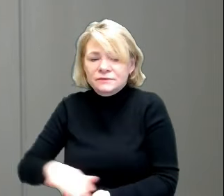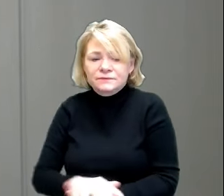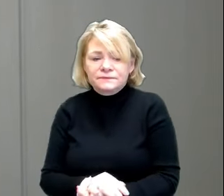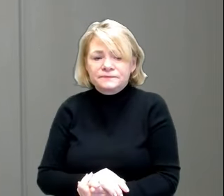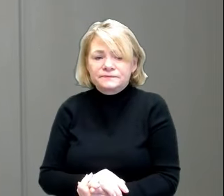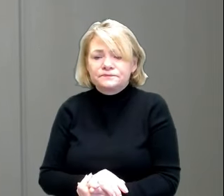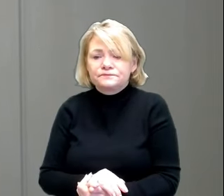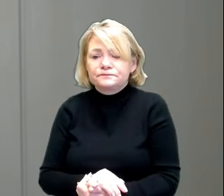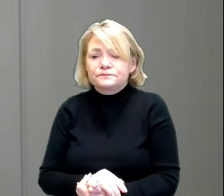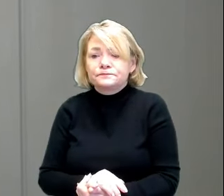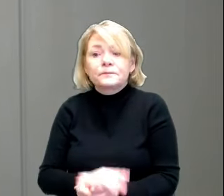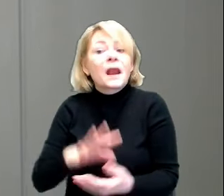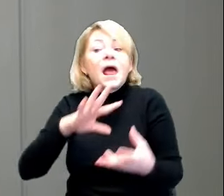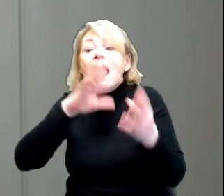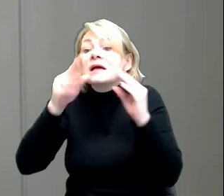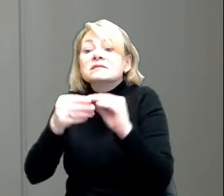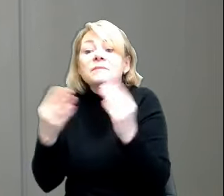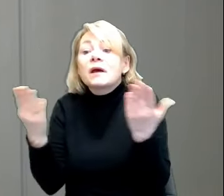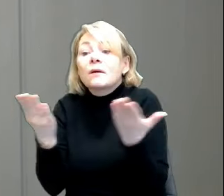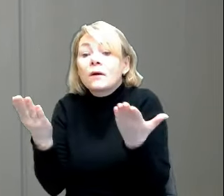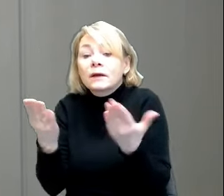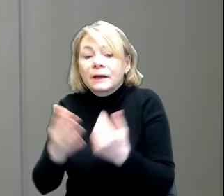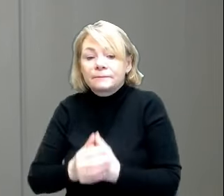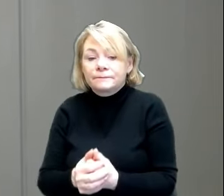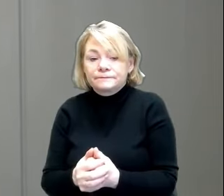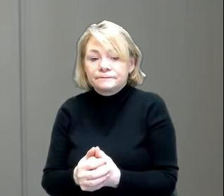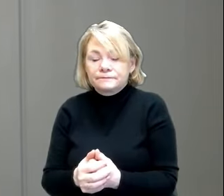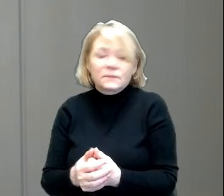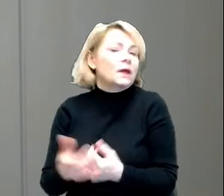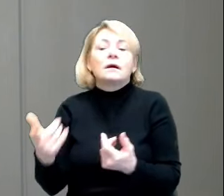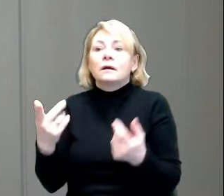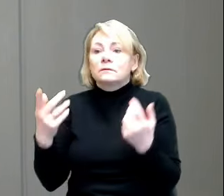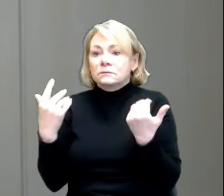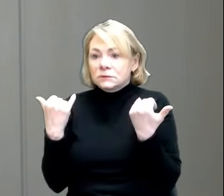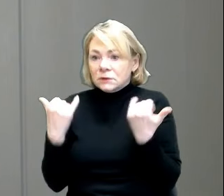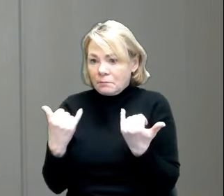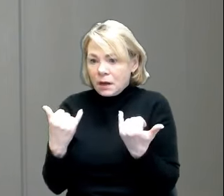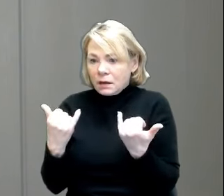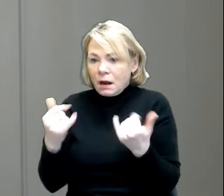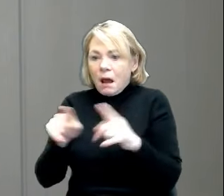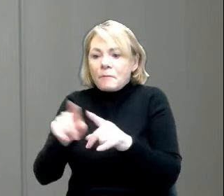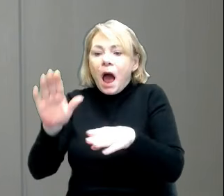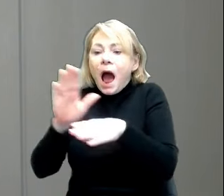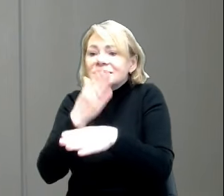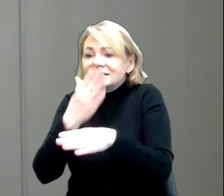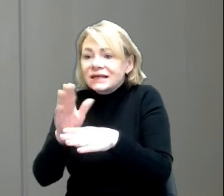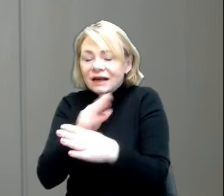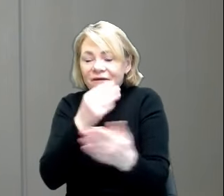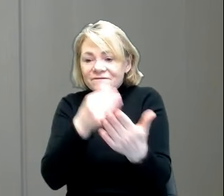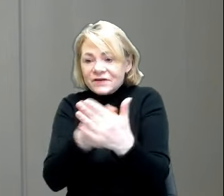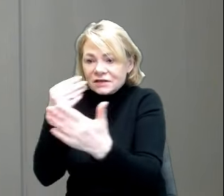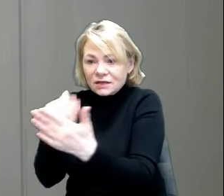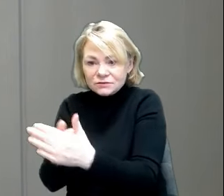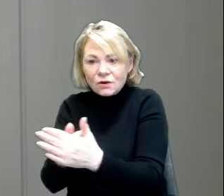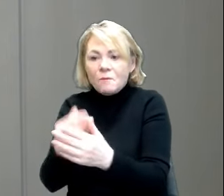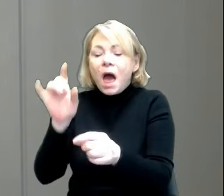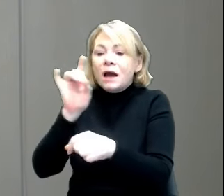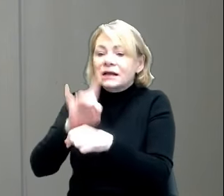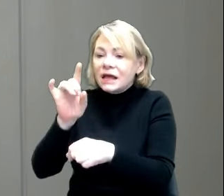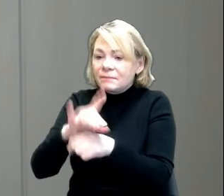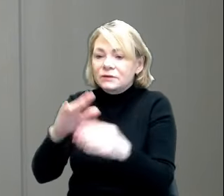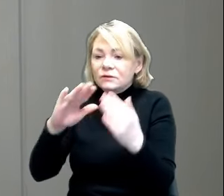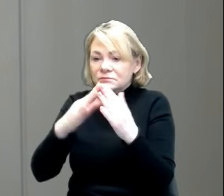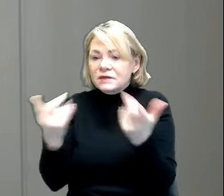reiškia tai reiškia kad nebegali likti atskirai finansuojamos klaipėdos savivaldybės biudžetinės